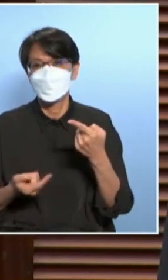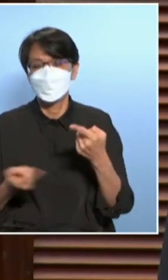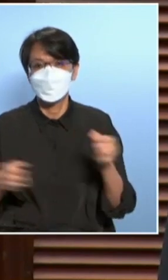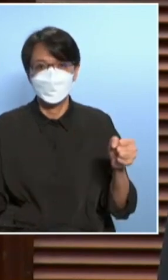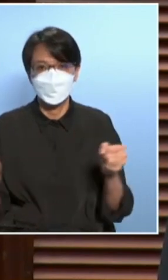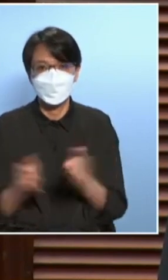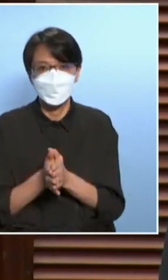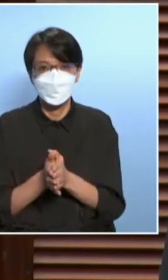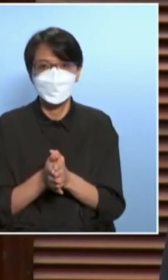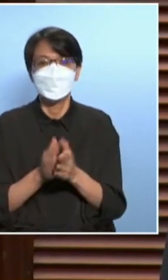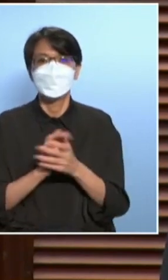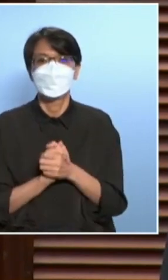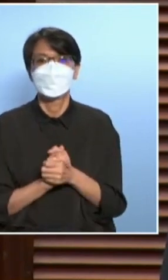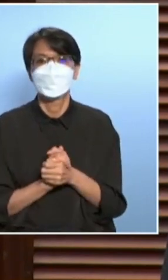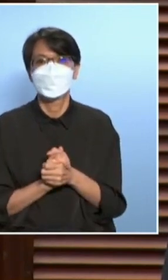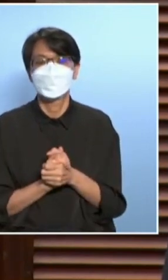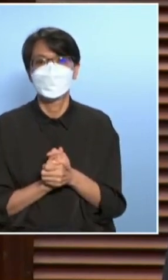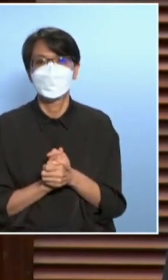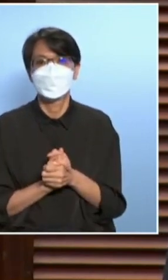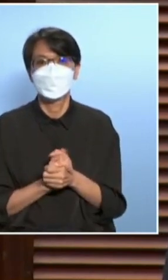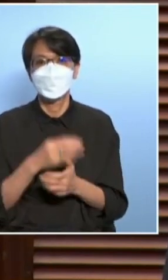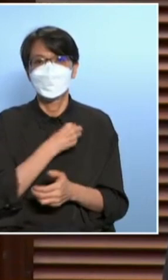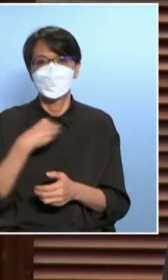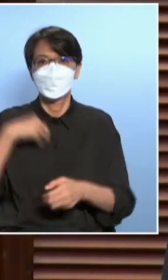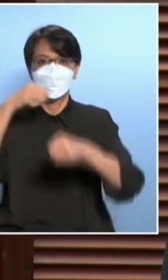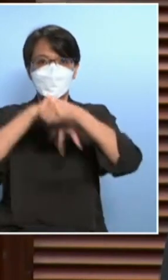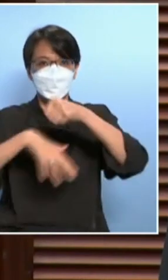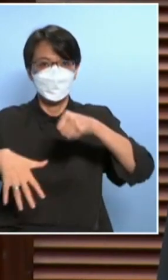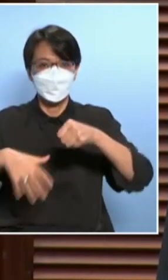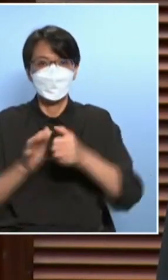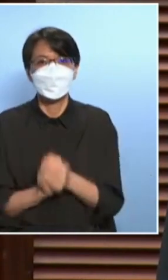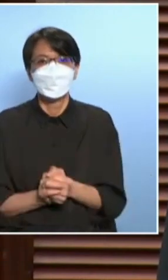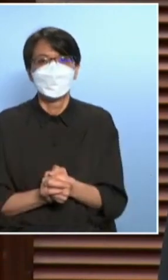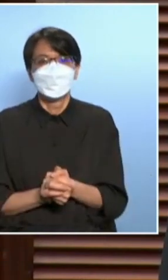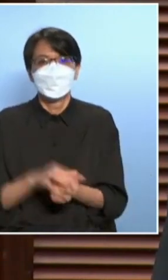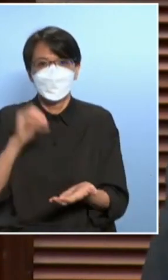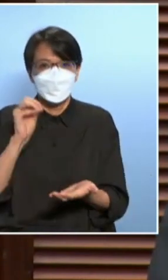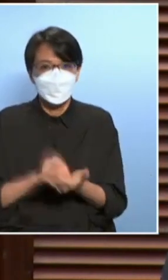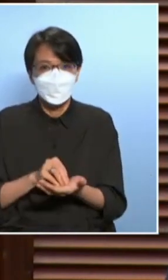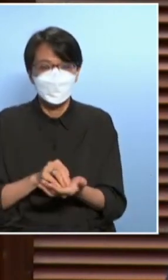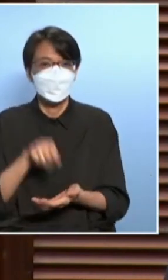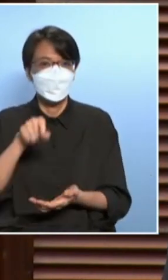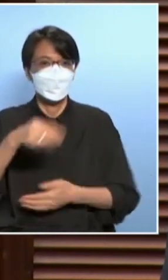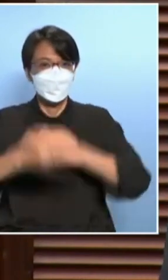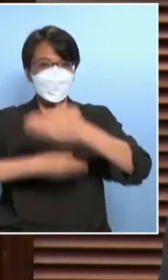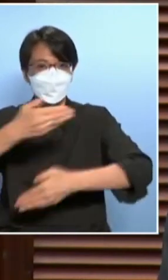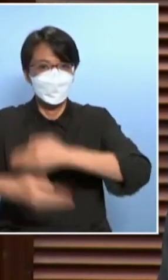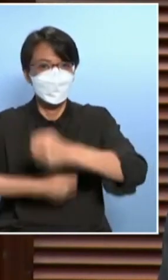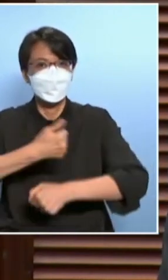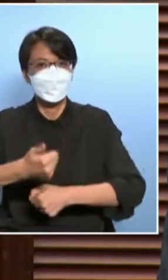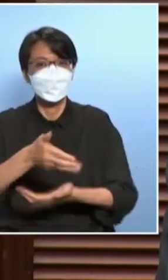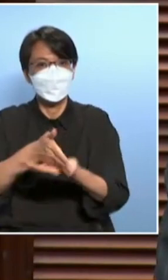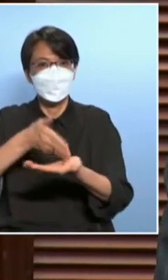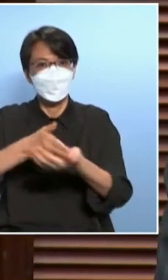診病例啦，我哋嗰、那個對個醫療系統咧，我哋都係要保證佢能夠可以運作，雖然有一